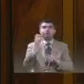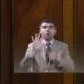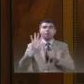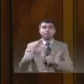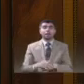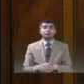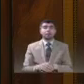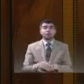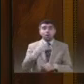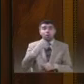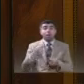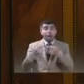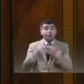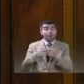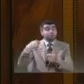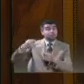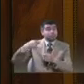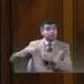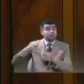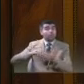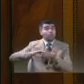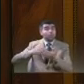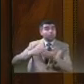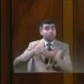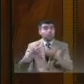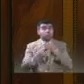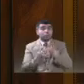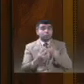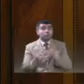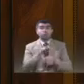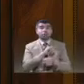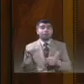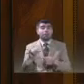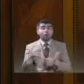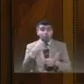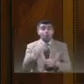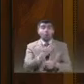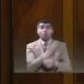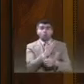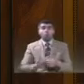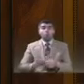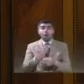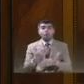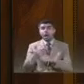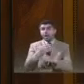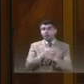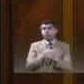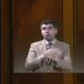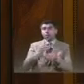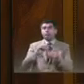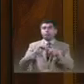اليوم أماتوريتي وخصها تخلص. إذا شق كبير من هذا الدين ماشي ديال هذه الحكومة، هو ديال الحكومات السابقة. شق